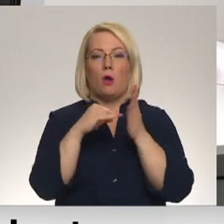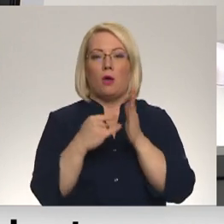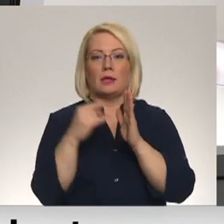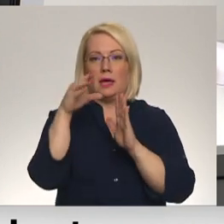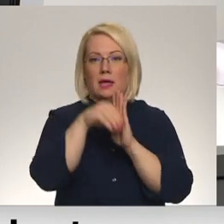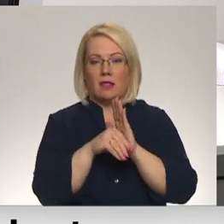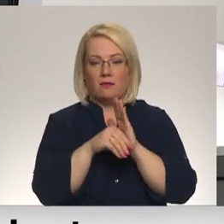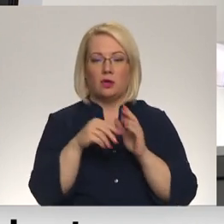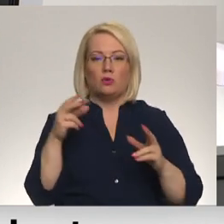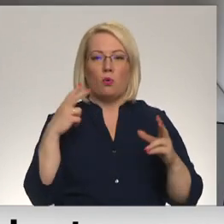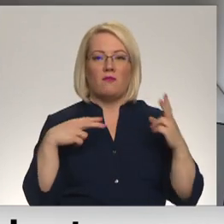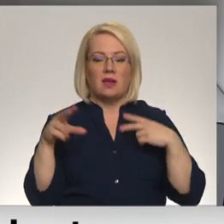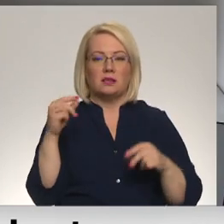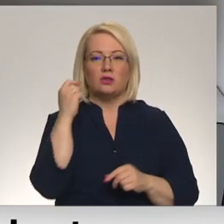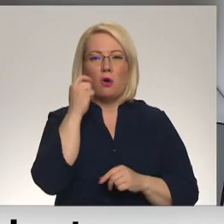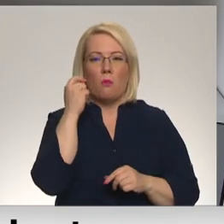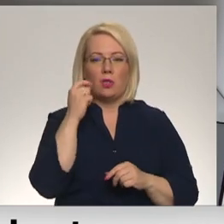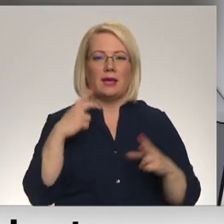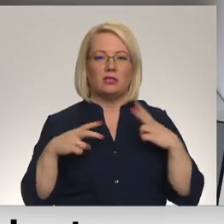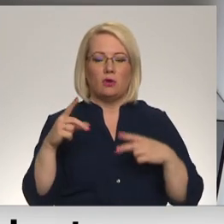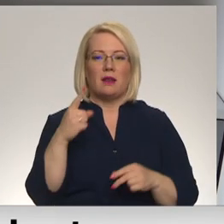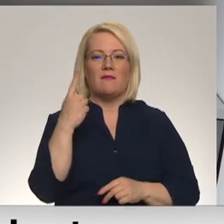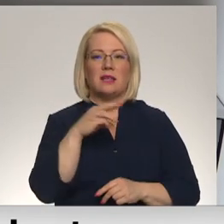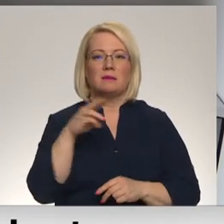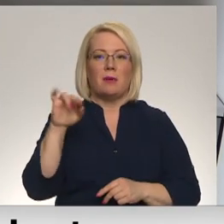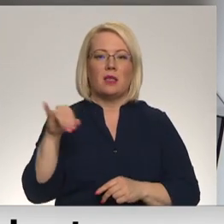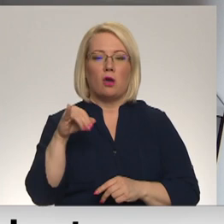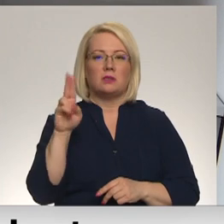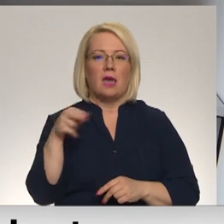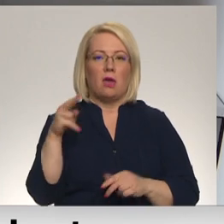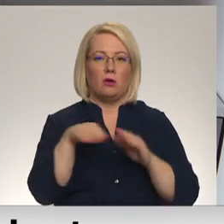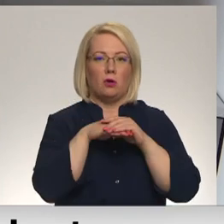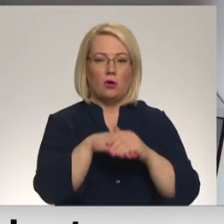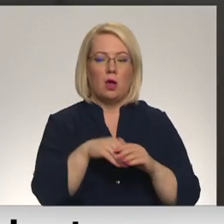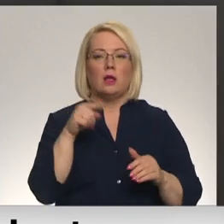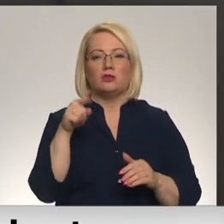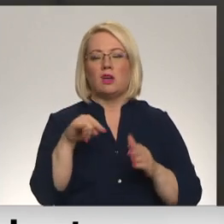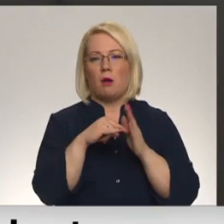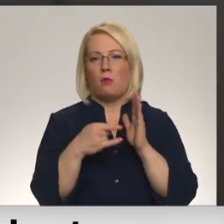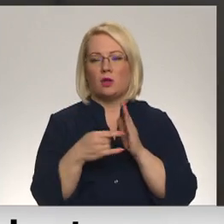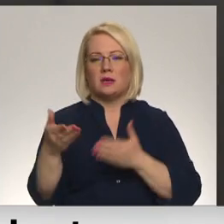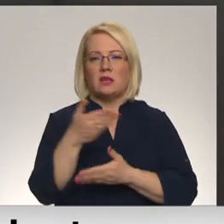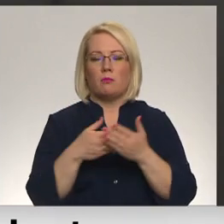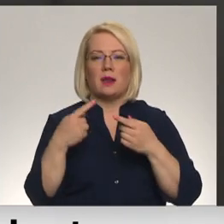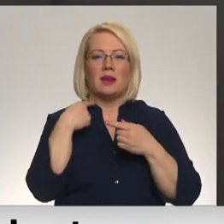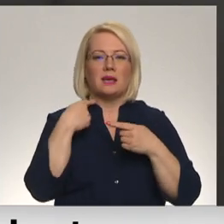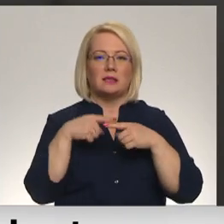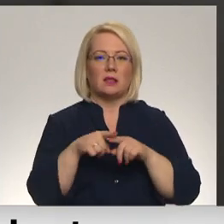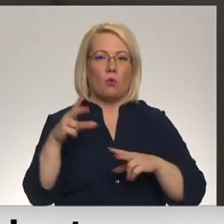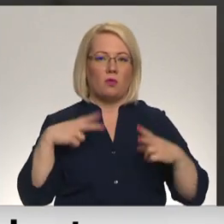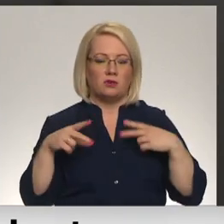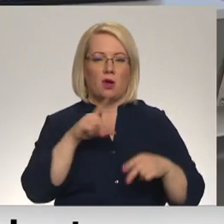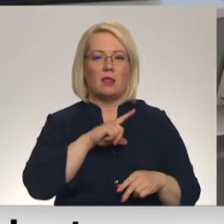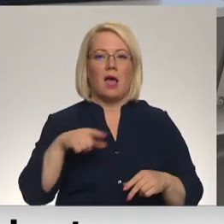Universitātes stomatoloģijas institūtā investēts vairāk nekā 1 miljons eiro. Projektā ar Stradiņu universitāti sadarbojas Rīgas Tehniskā universitāte un